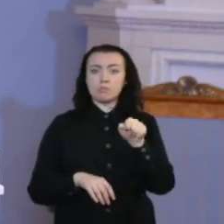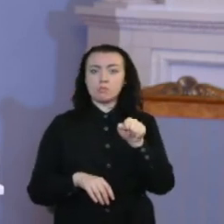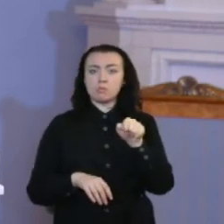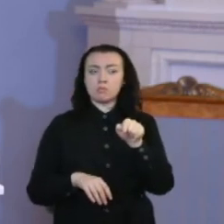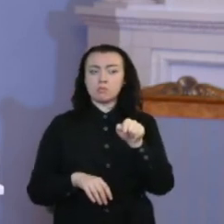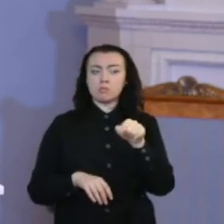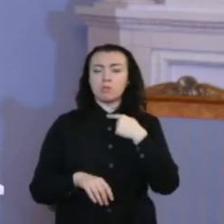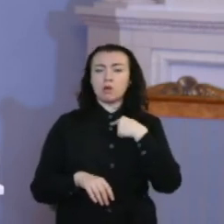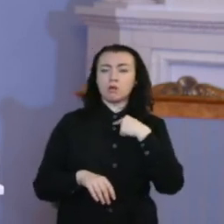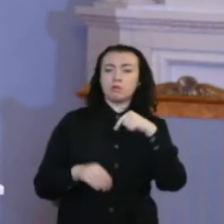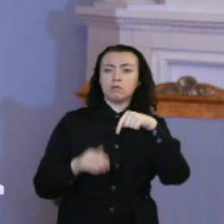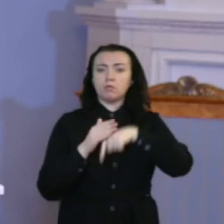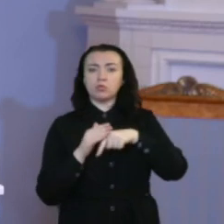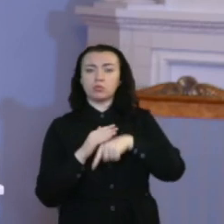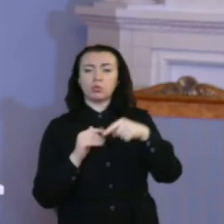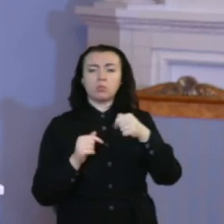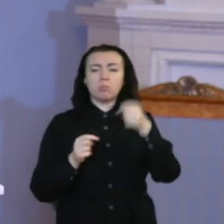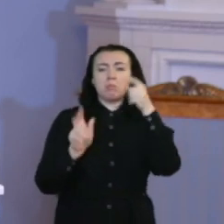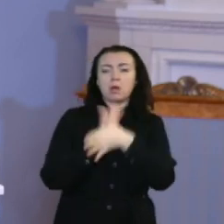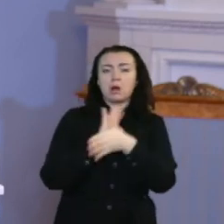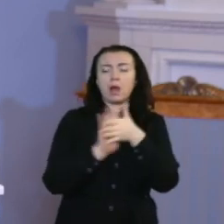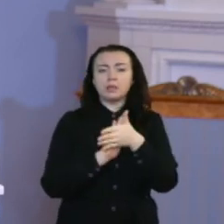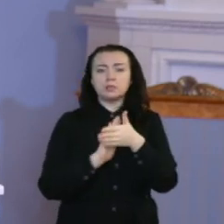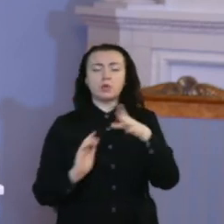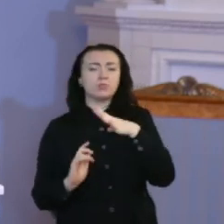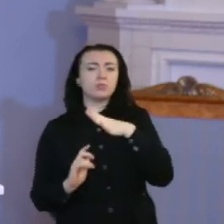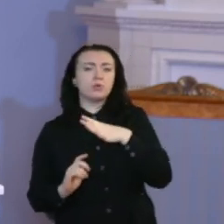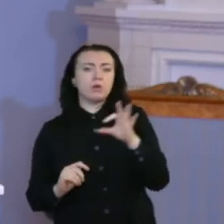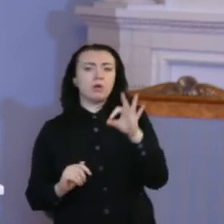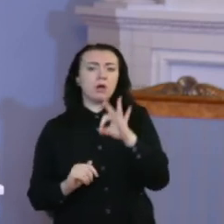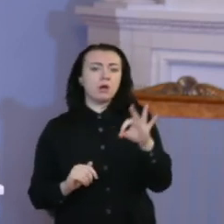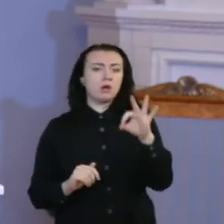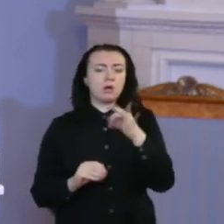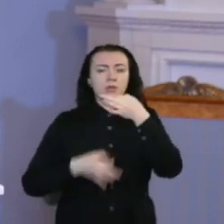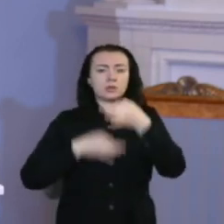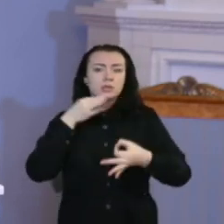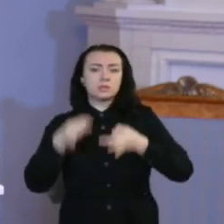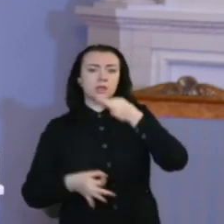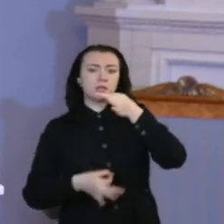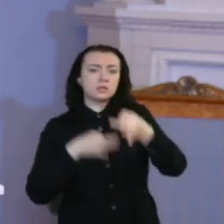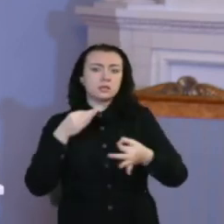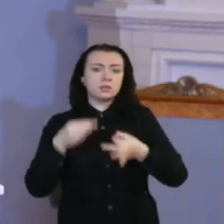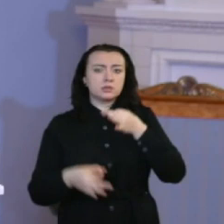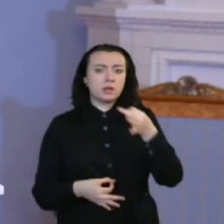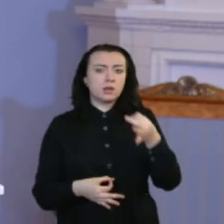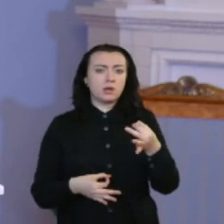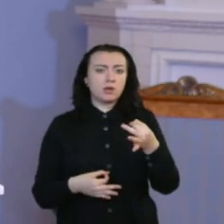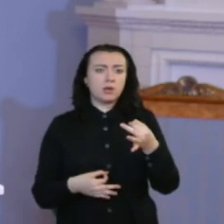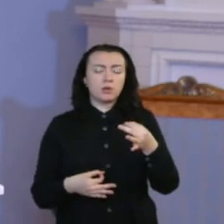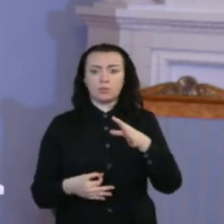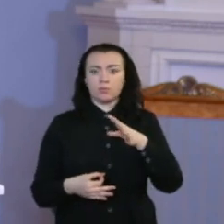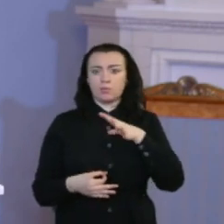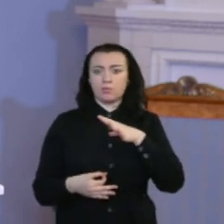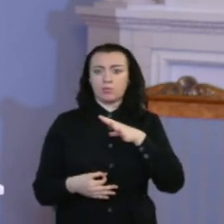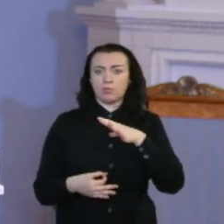natas, kurios skambėjo tiek pasisakyme, kuris buvo transliuotas pirmadienį, tiek tame pasisakyme, kuris